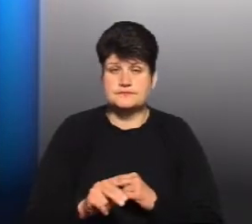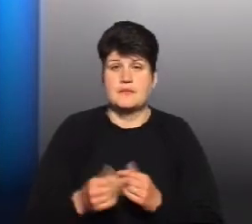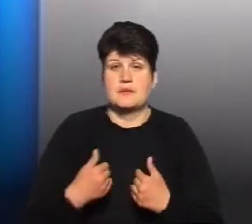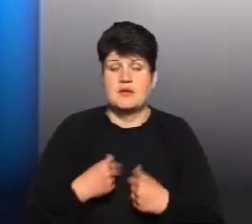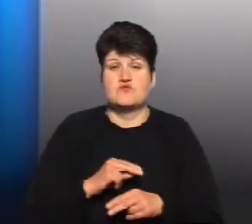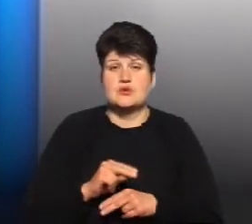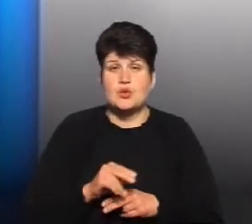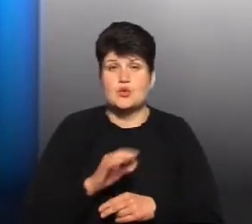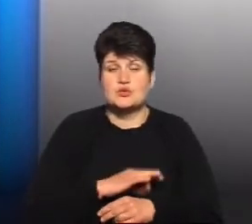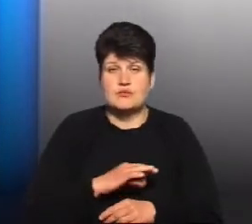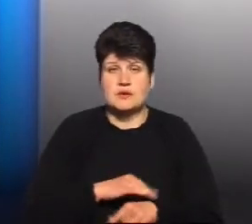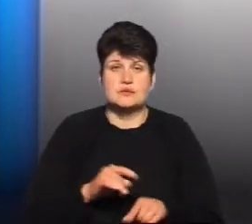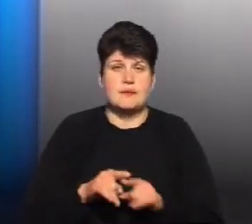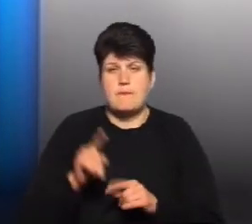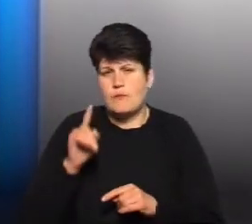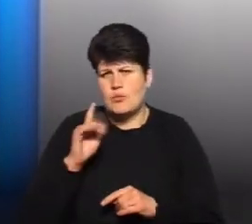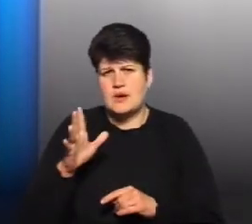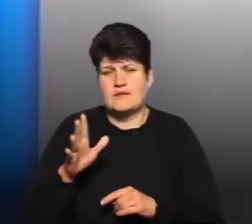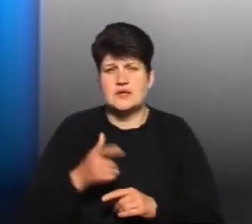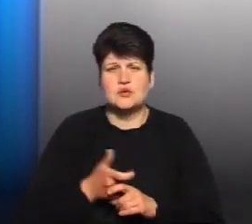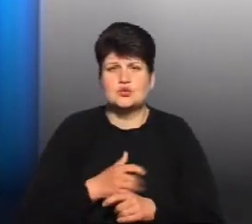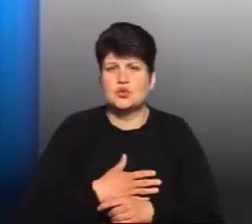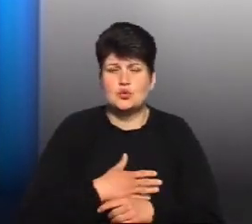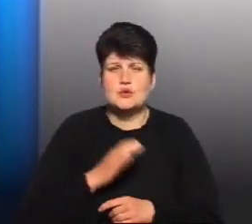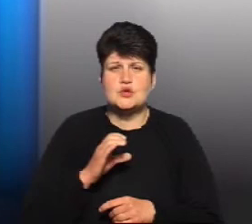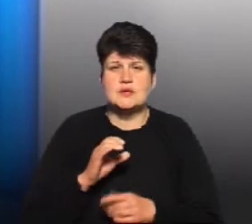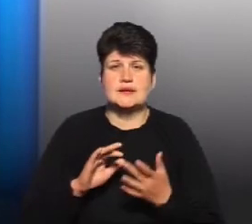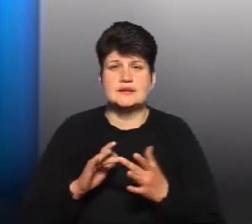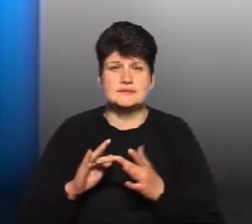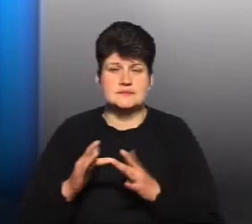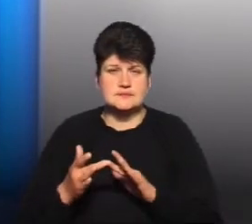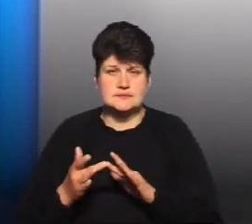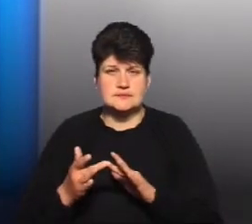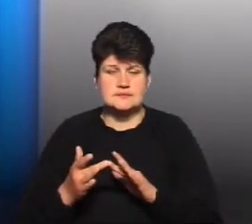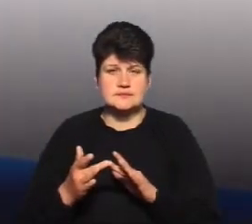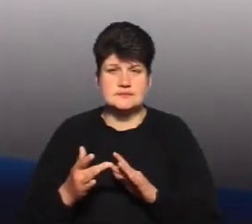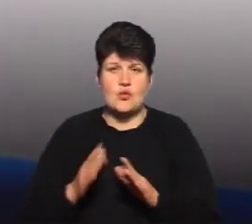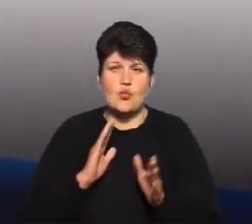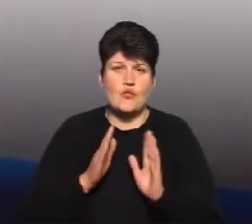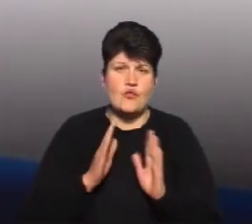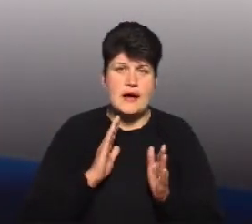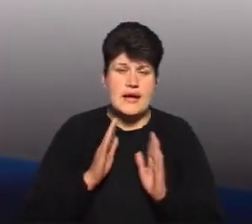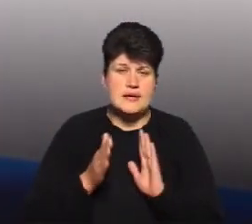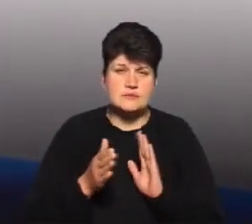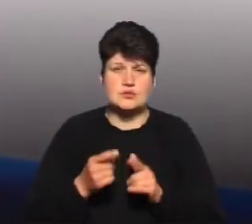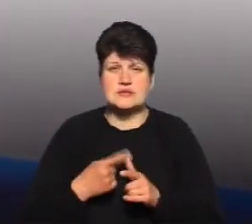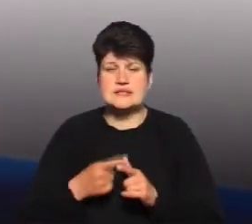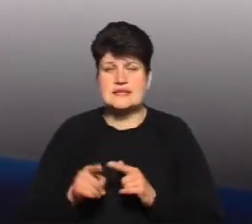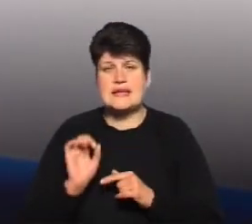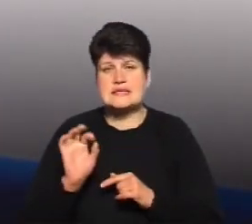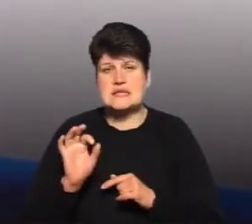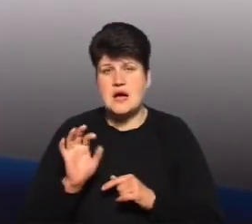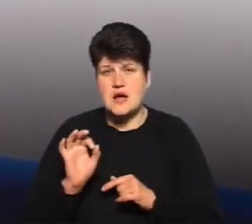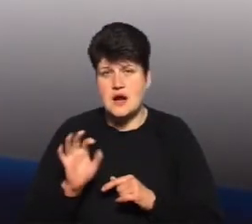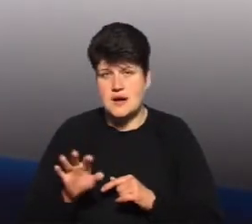користуватися такими саме популярними, вони дуже люблять соціальні мережі. Це є Фейсбук-сторінки, це є Інстаграм, вони дуже